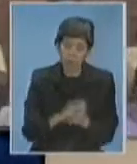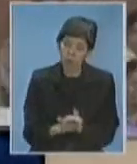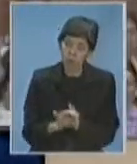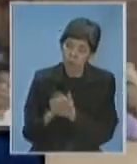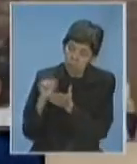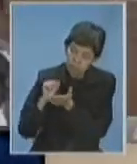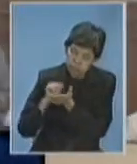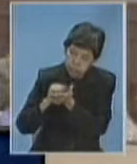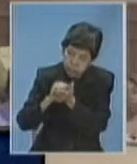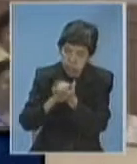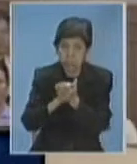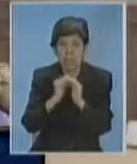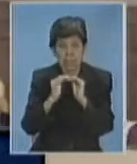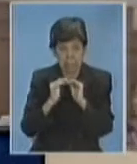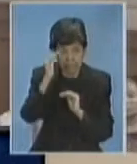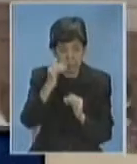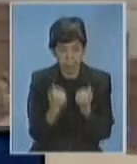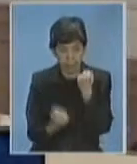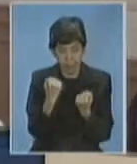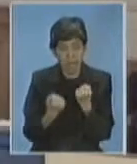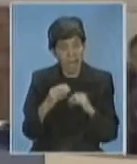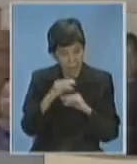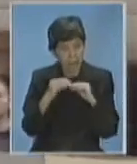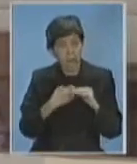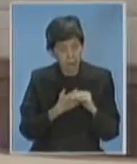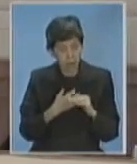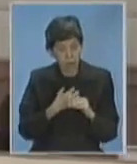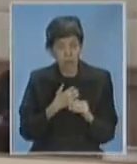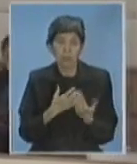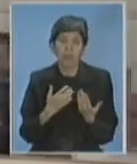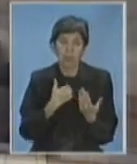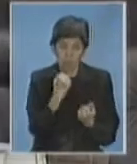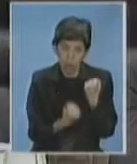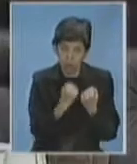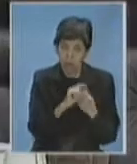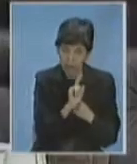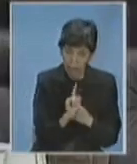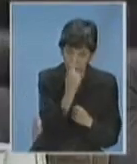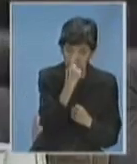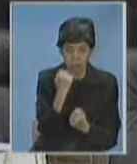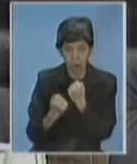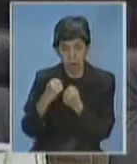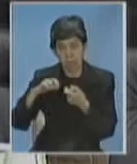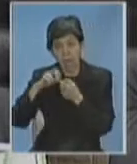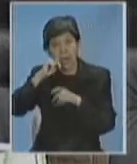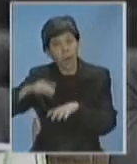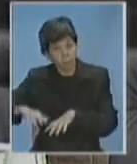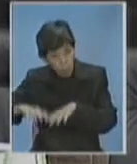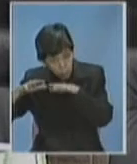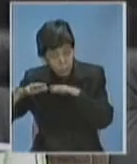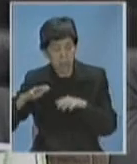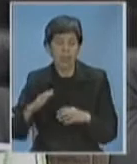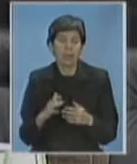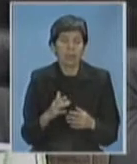ที่ได้มีการคำนวณแล้วว่าลดคนที่มาเข้าร่วมโครงการนะคะทั้งคนที่มีรถคันแรกแล้วก็รถที่ประสบภัยน้ำท่วมเนี่ยค่ะ